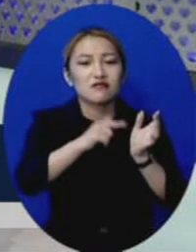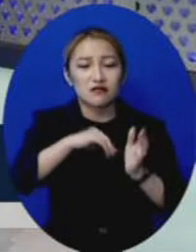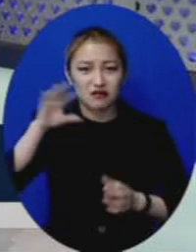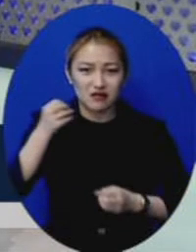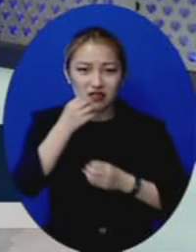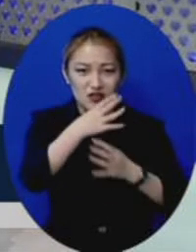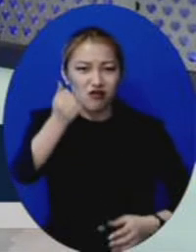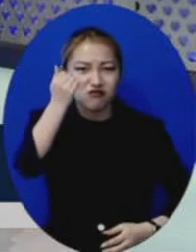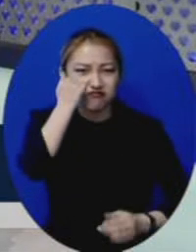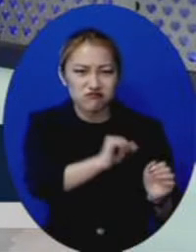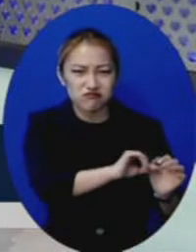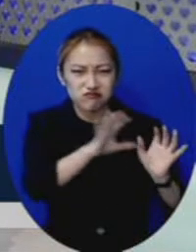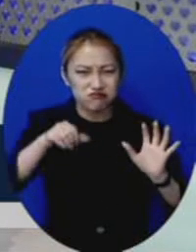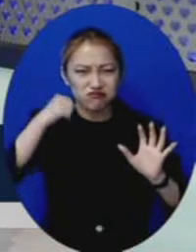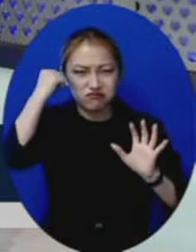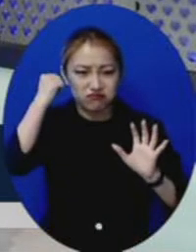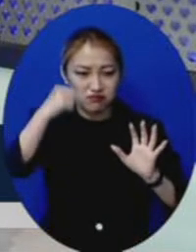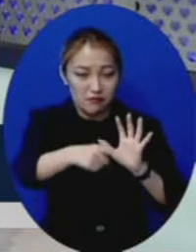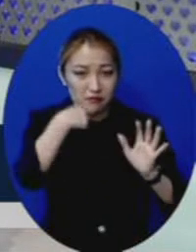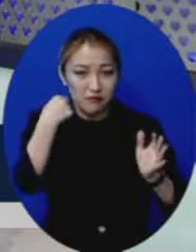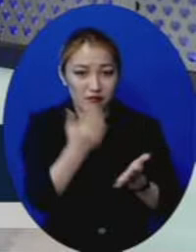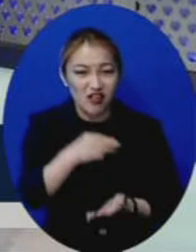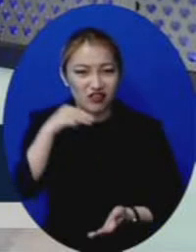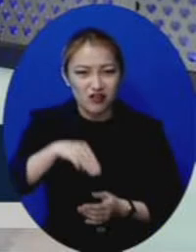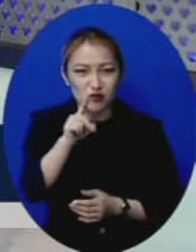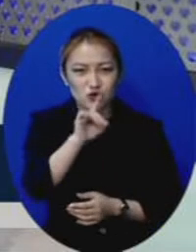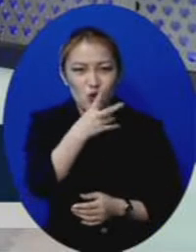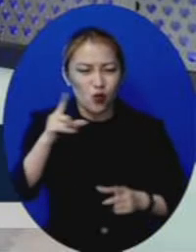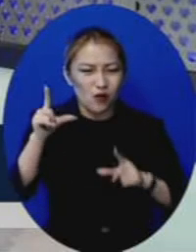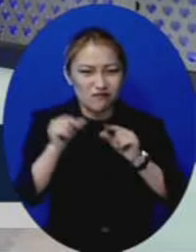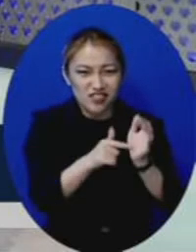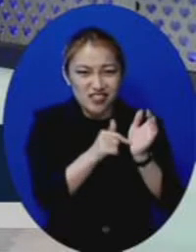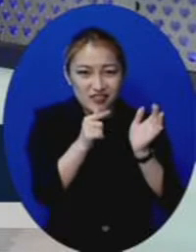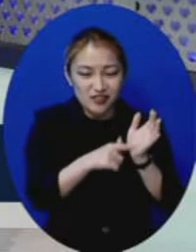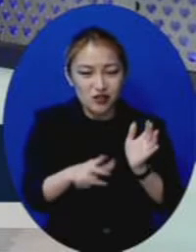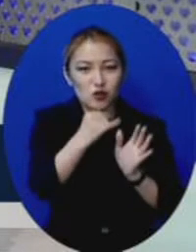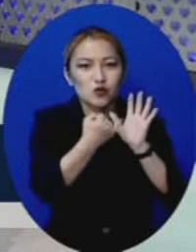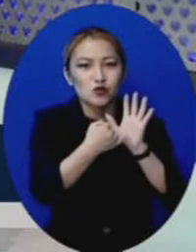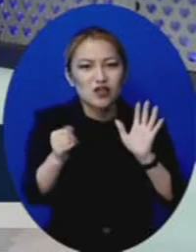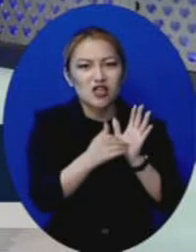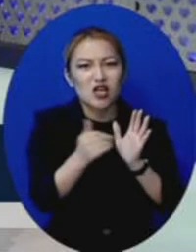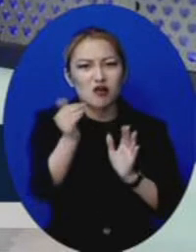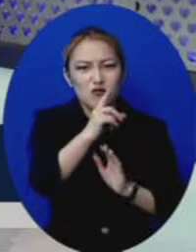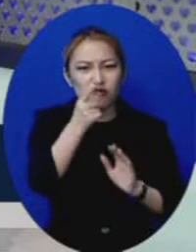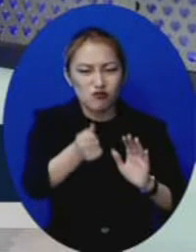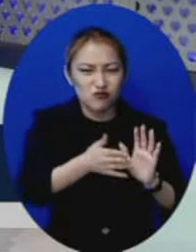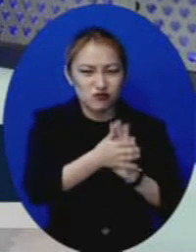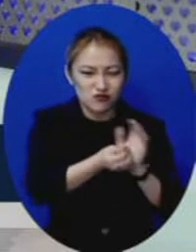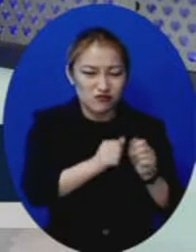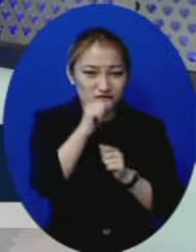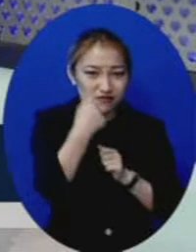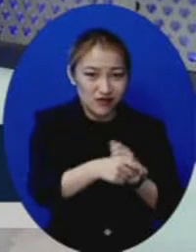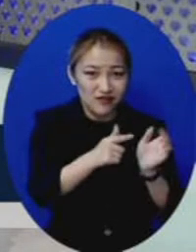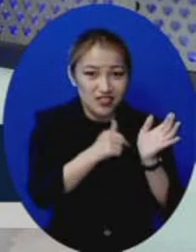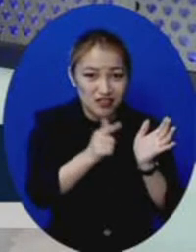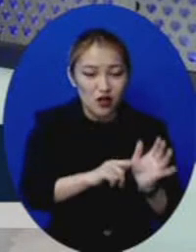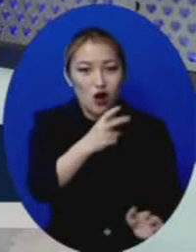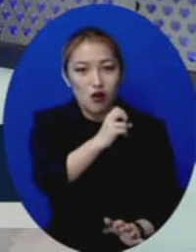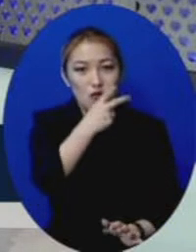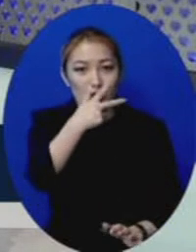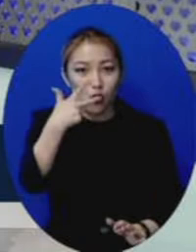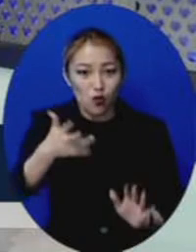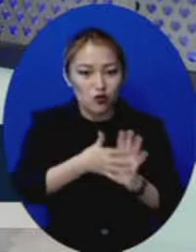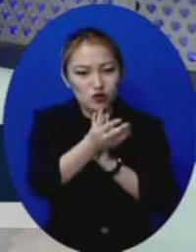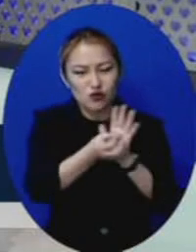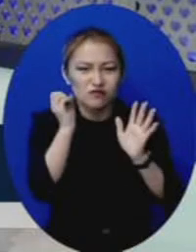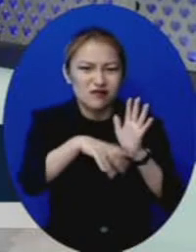ахмадуудын жагсаалыг зохион байгууллаа. Тэтгэврийн зөрүүг арилгахад 2023 онд 600 гаруй тэрбум төгрөг шаарлагтай. Үүнийг 2023 оны төсөвт